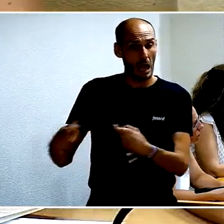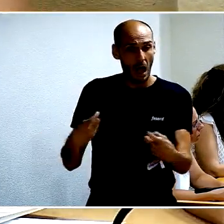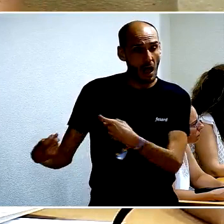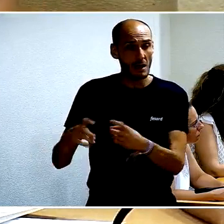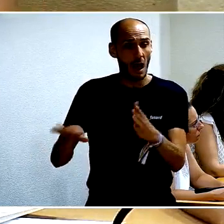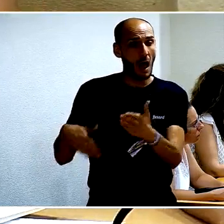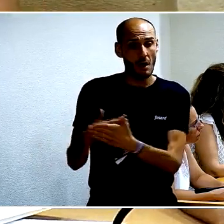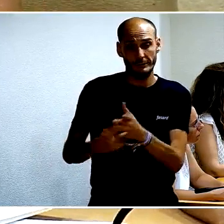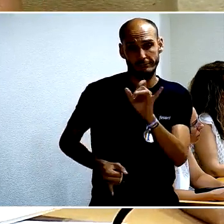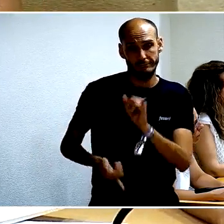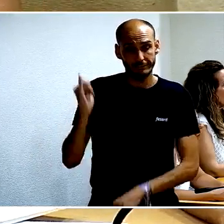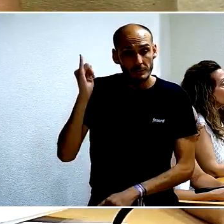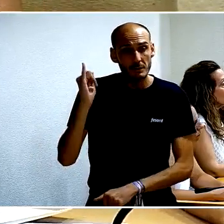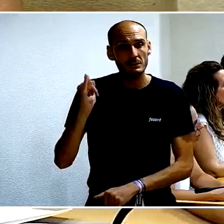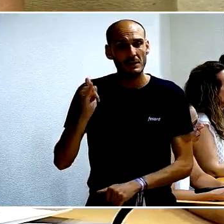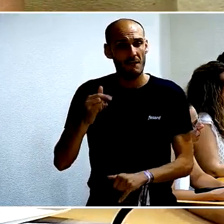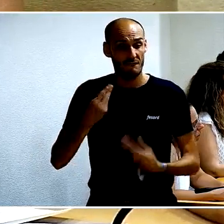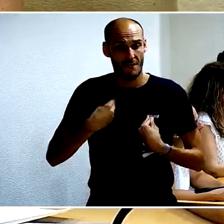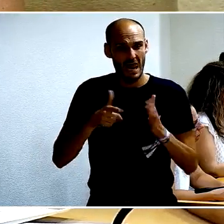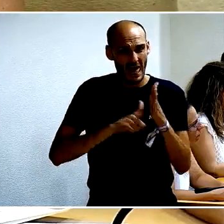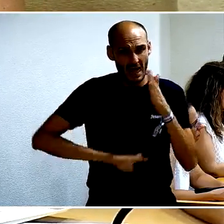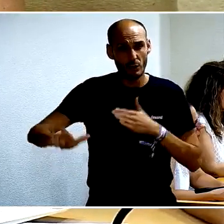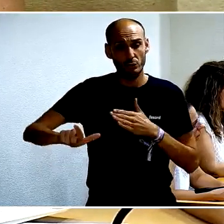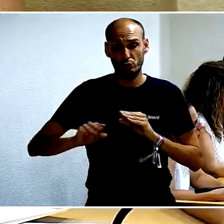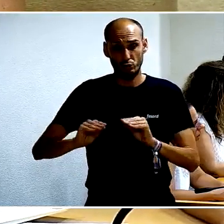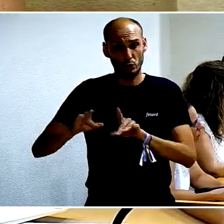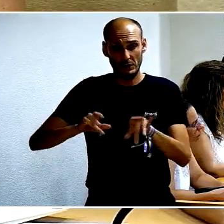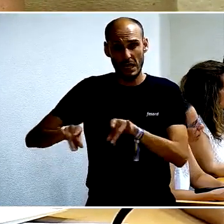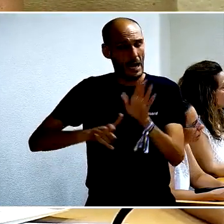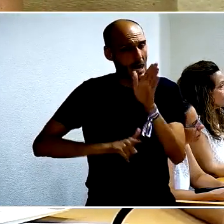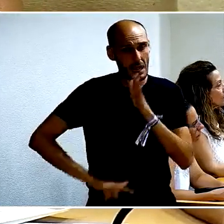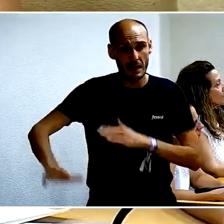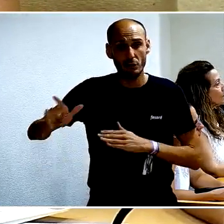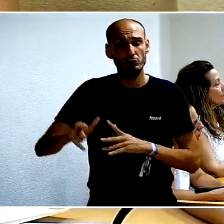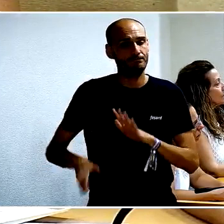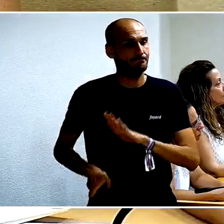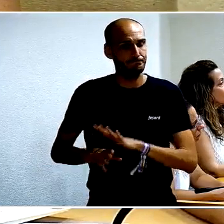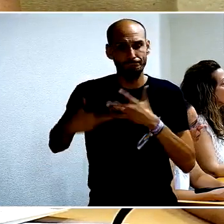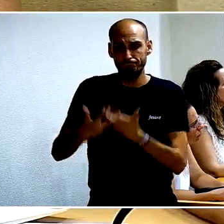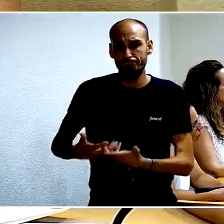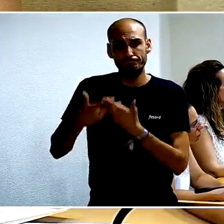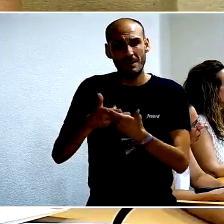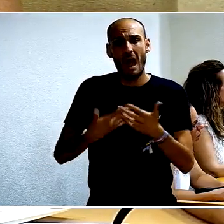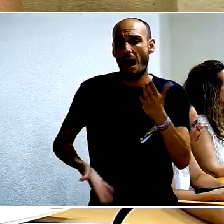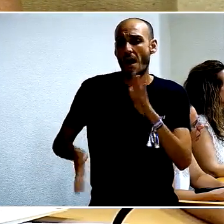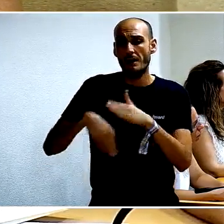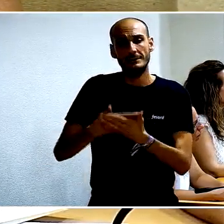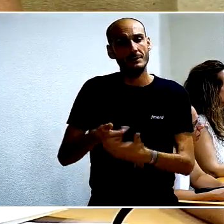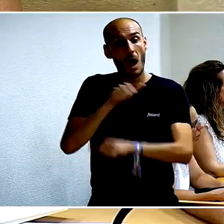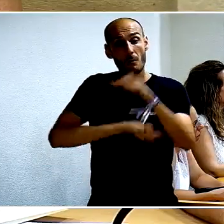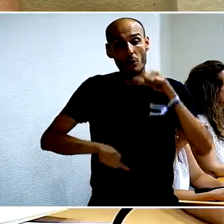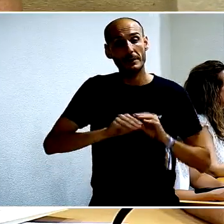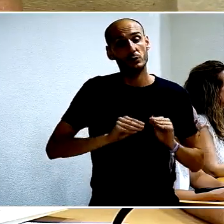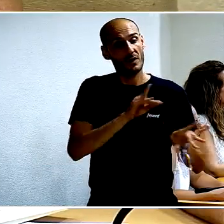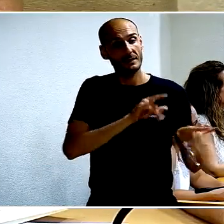Viuen lluny de la seva terra i continuen batallant per aconseguir tornar al Sàhara Occidental, d'allà on es van fer